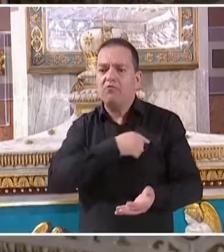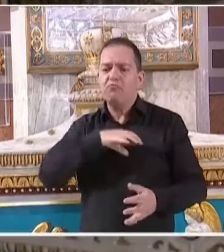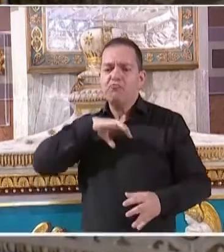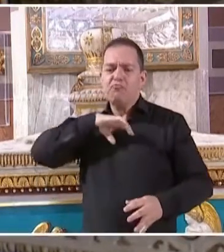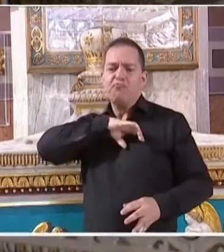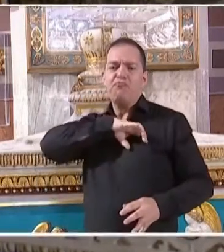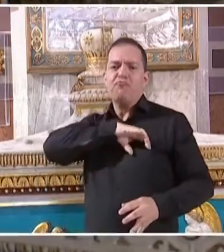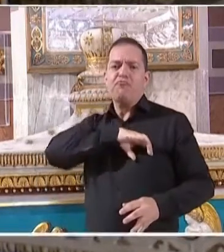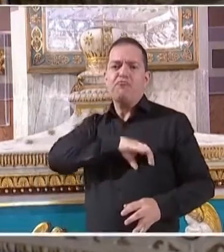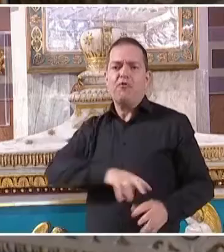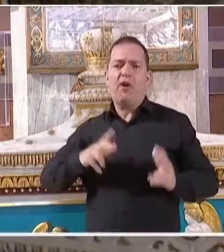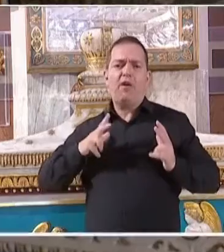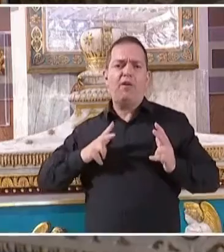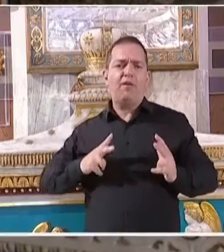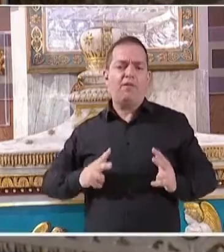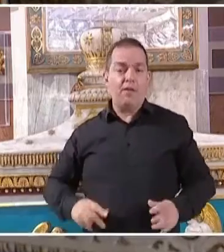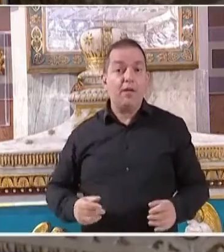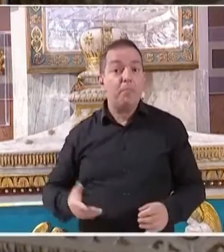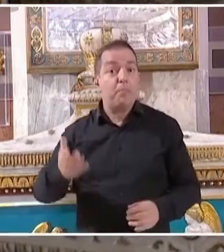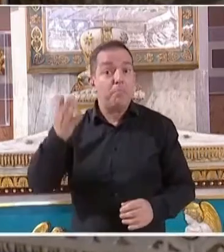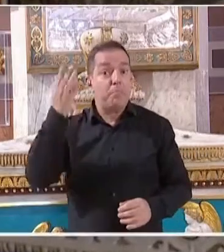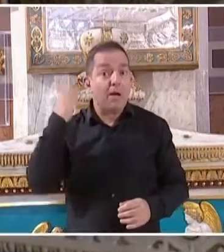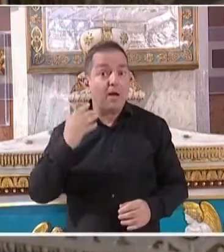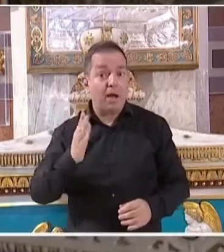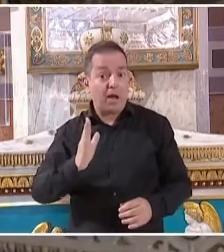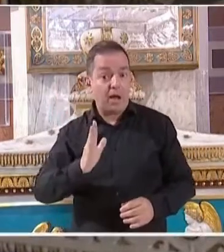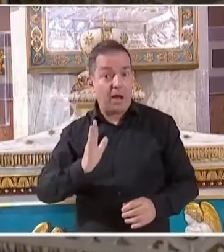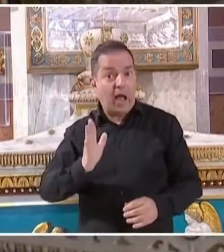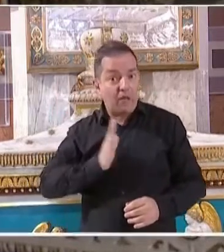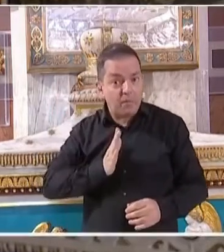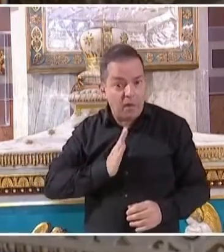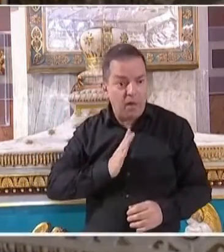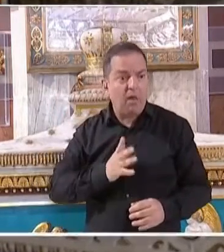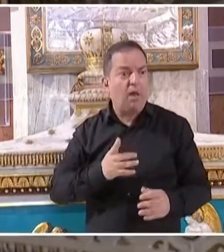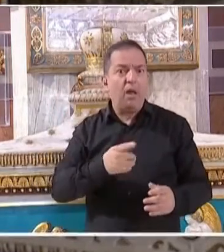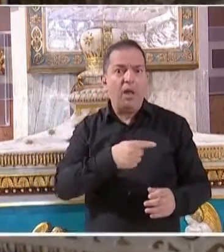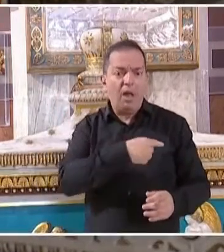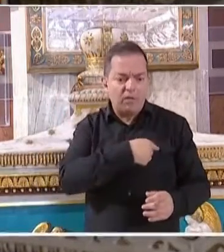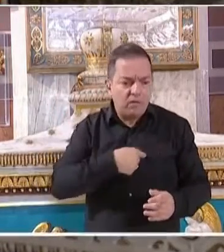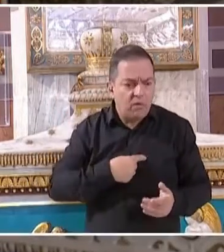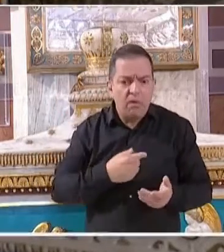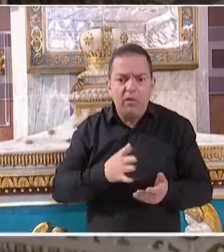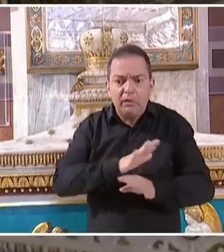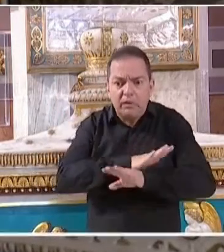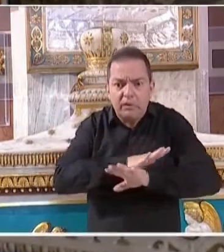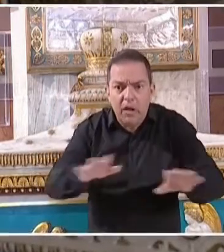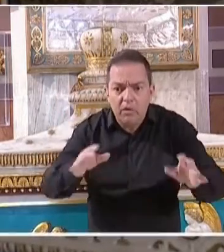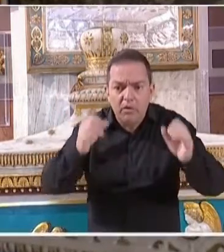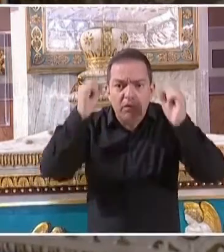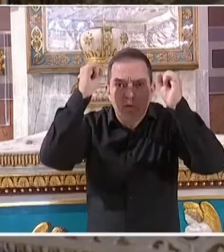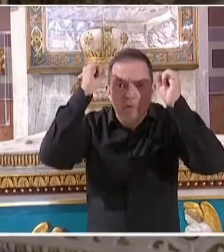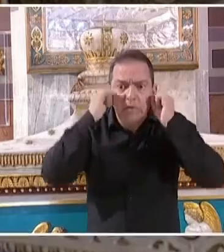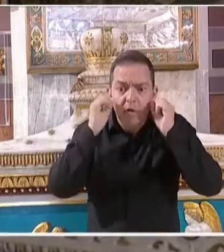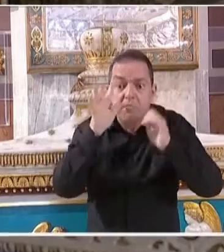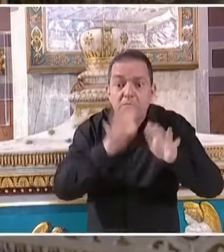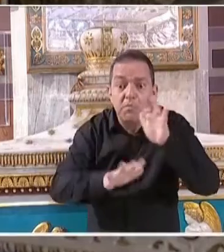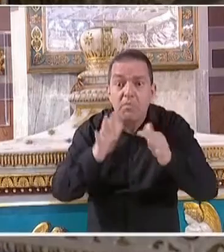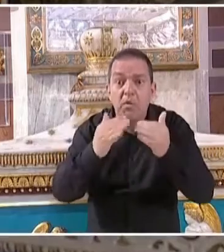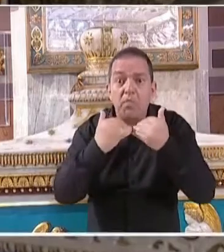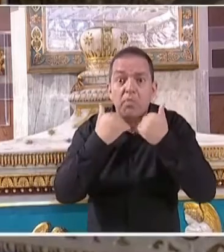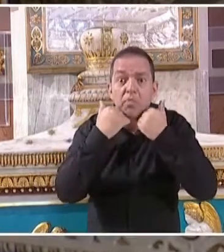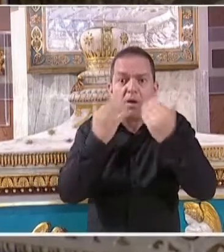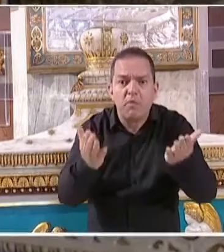ήταν αναμενόμενο, κατήγγυλαν το γεγονός στις αρχές με επακόλουθο